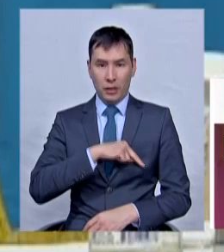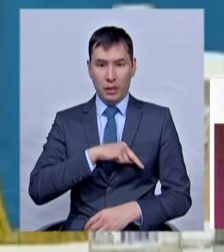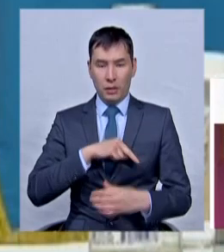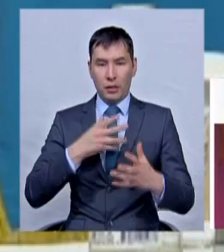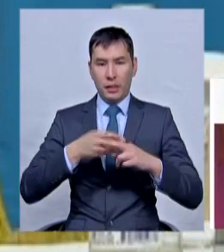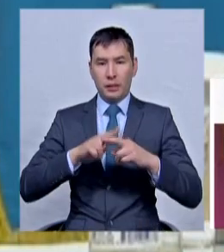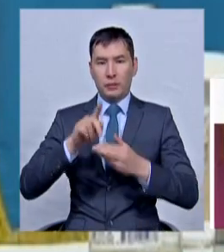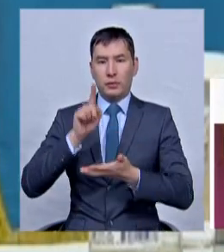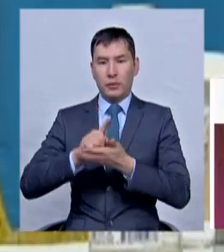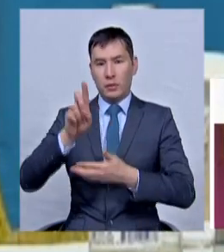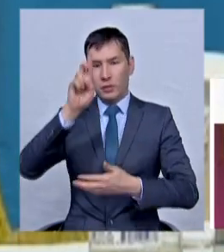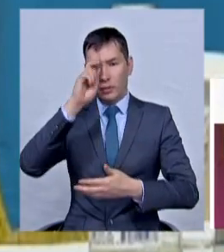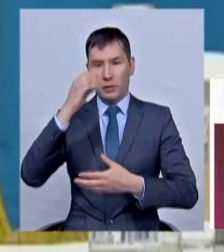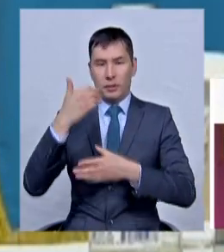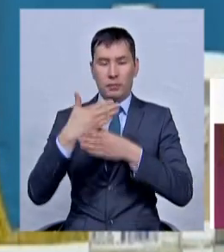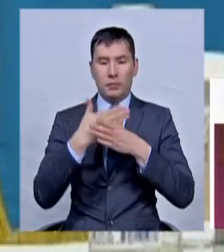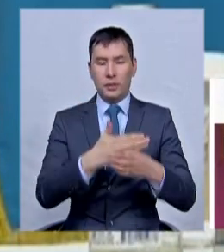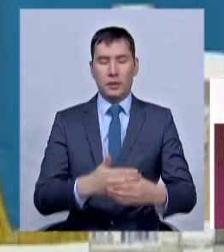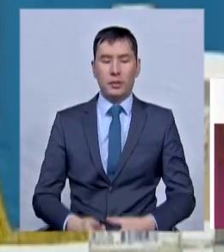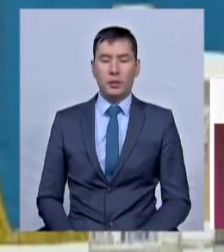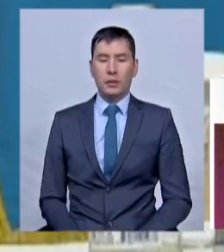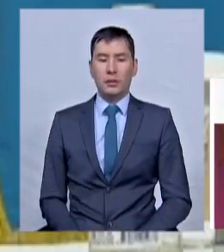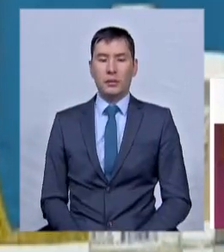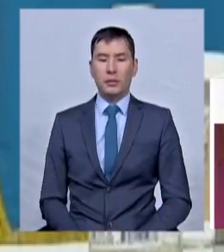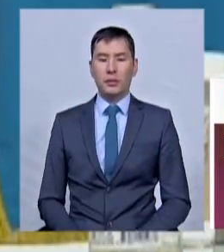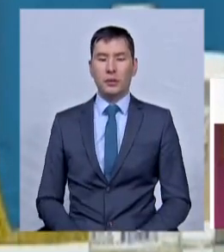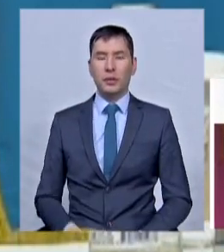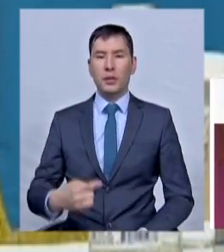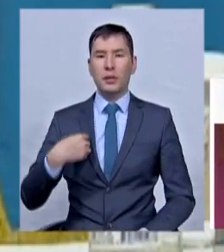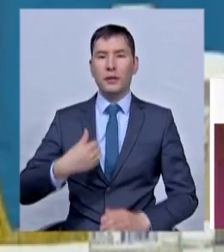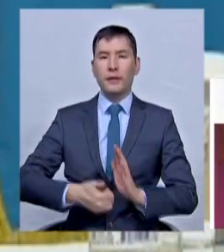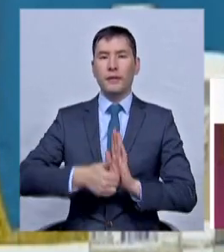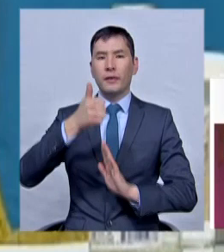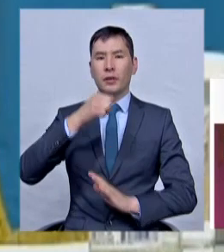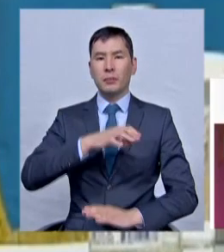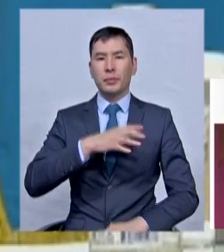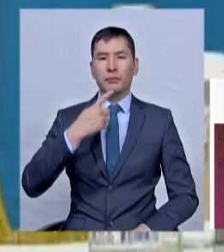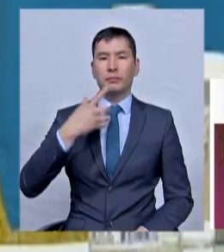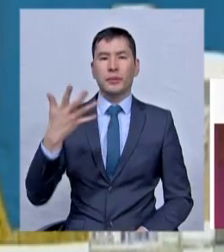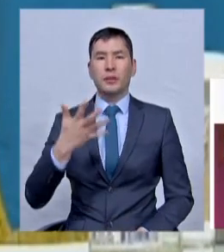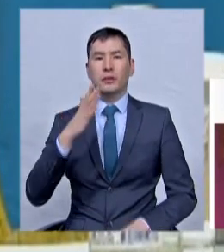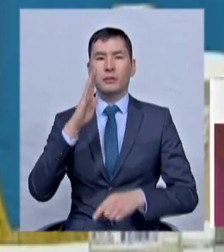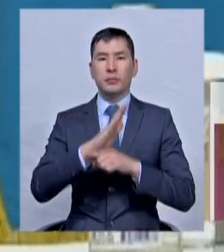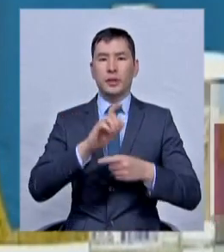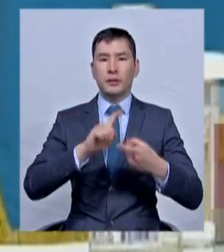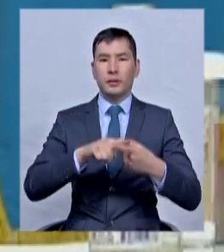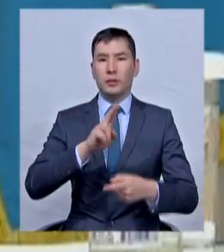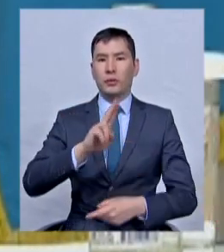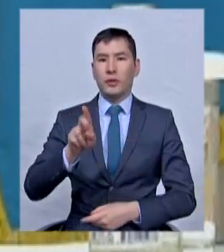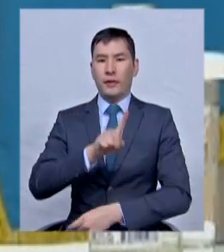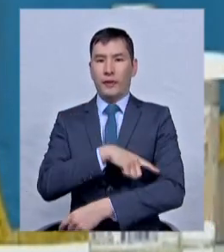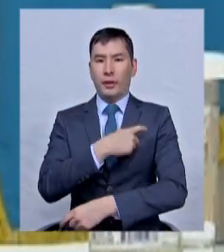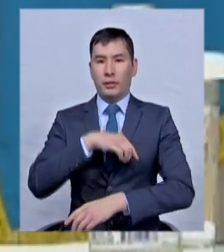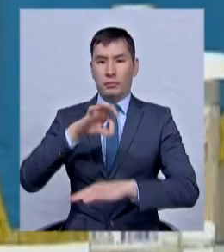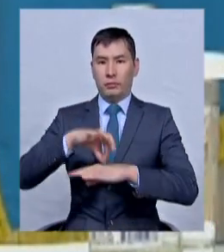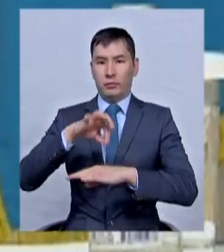сенім кеңесінің отырысында мен дәрігерлерді заңдық тұрғыдан және қаржылай қолдау жүйесін